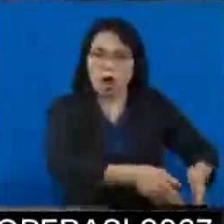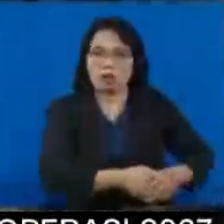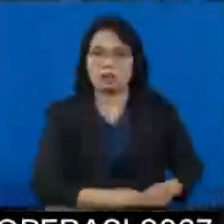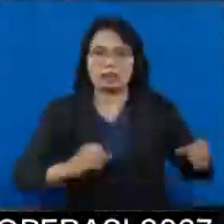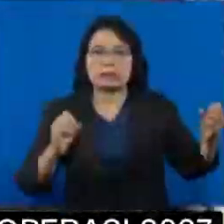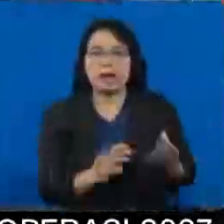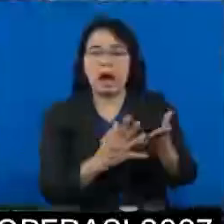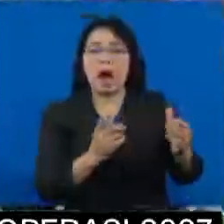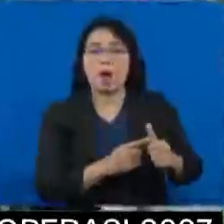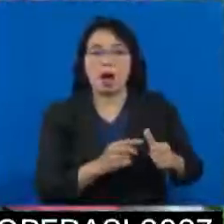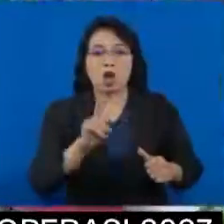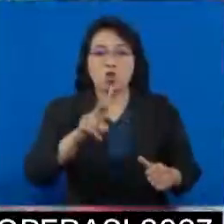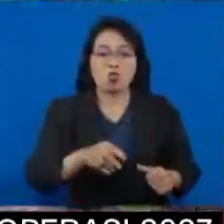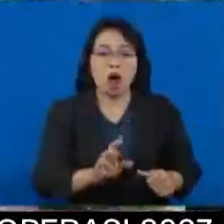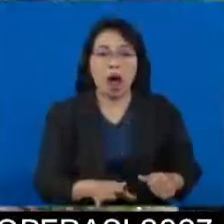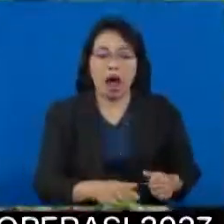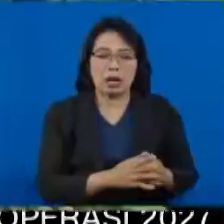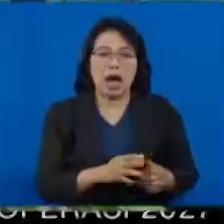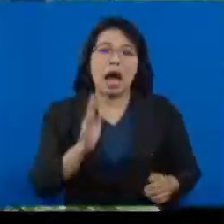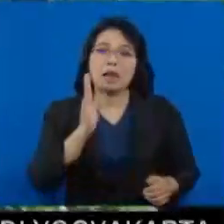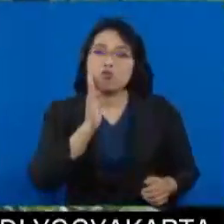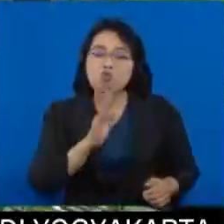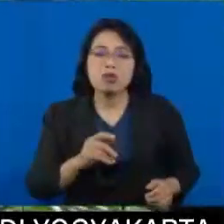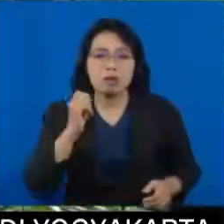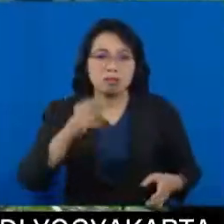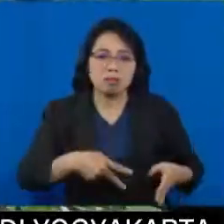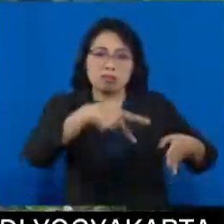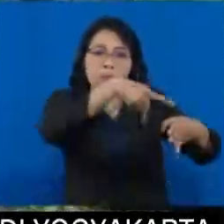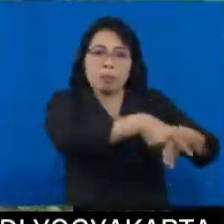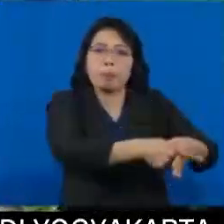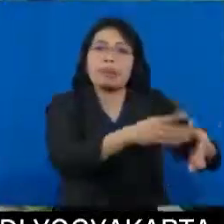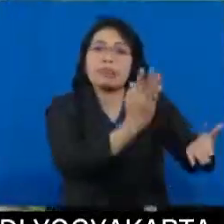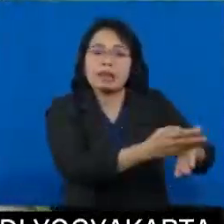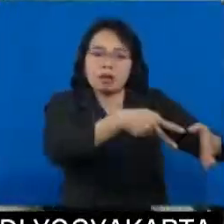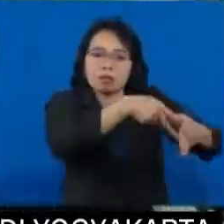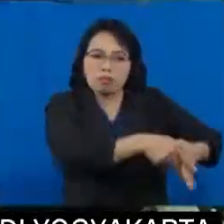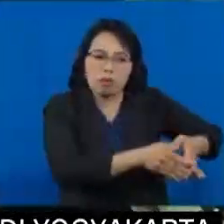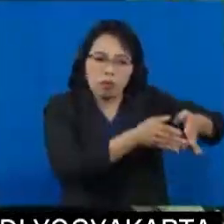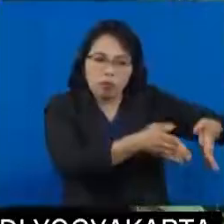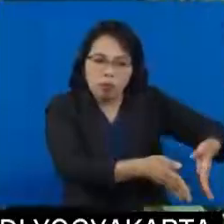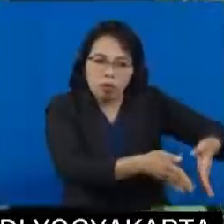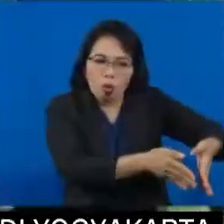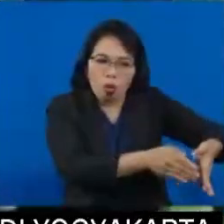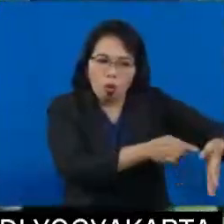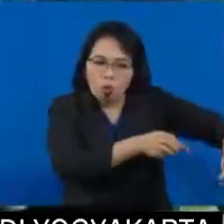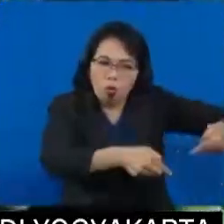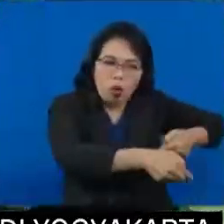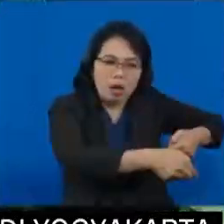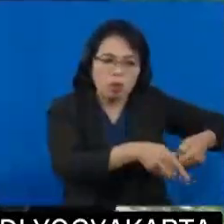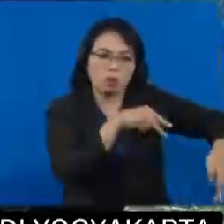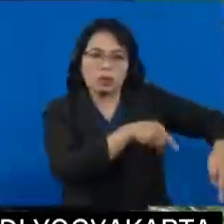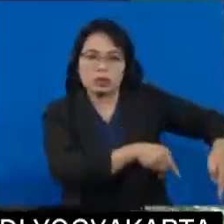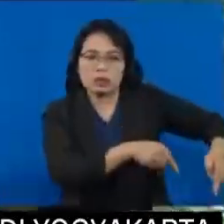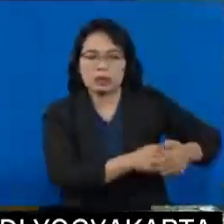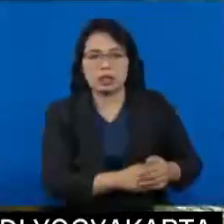Kecelakaan berawal ketika dua orang remaja putri berboncengan motor lalu berhenti di jalanan menurun untuk bertukar posisi. Diduga